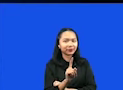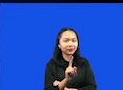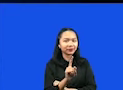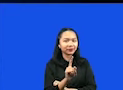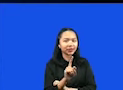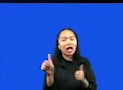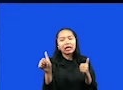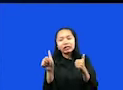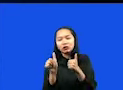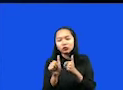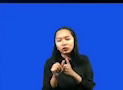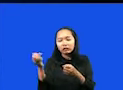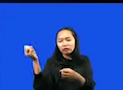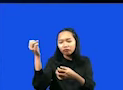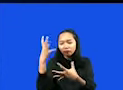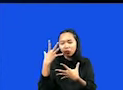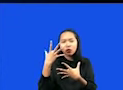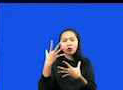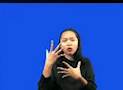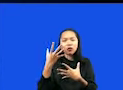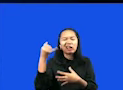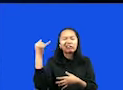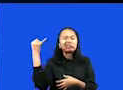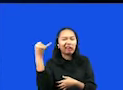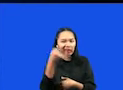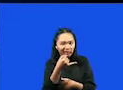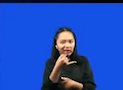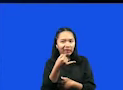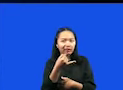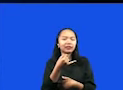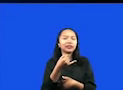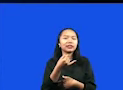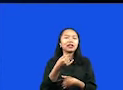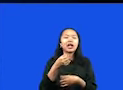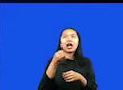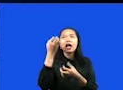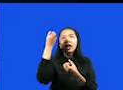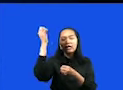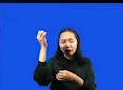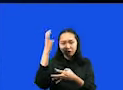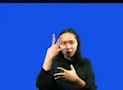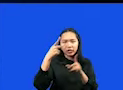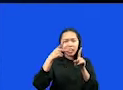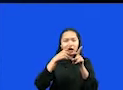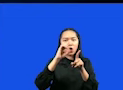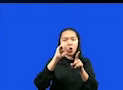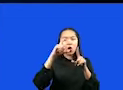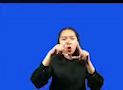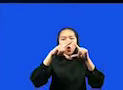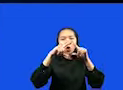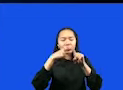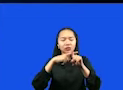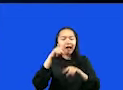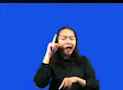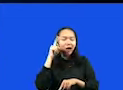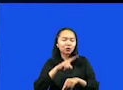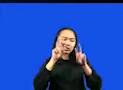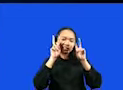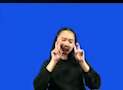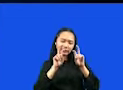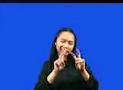informasiinasi yang ada di internet ini yang banyak sekali ini harus dicari e kebenar nya harus dicari